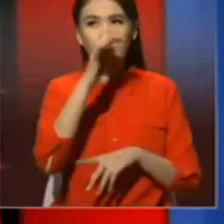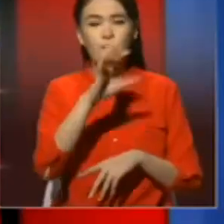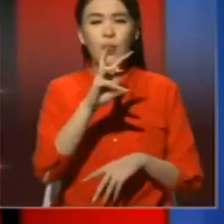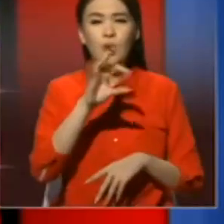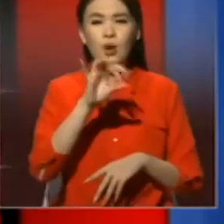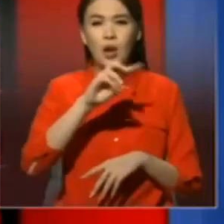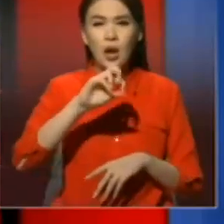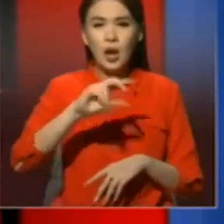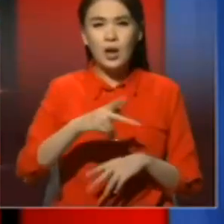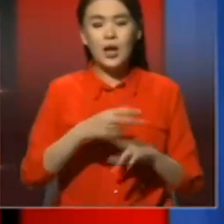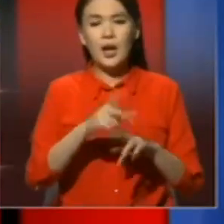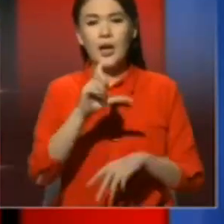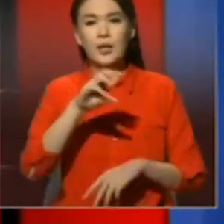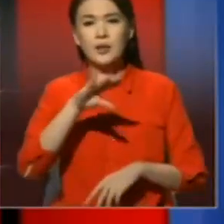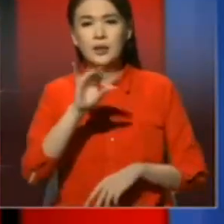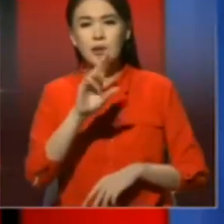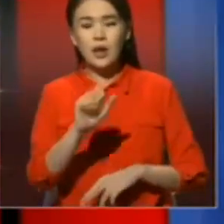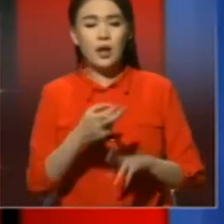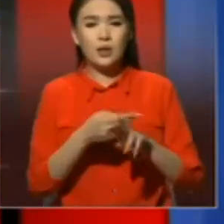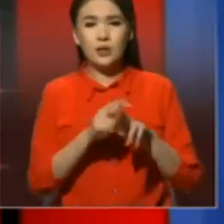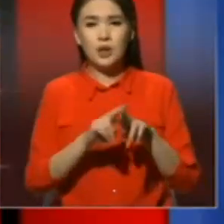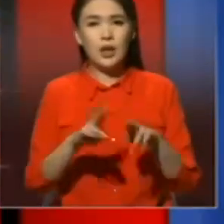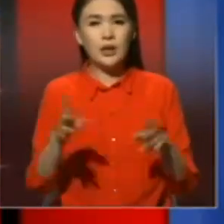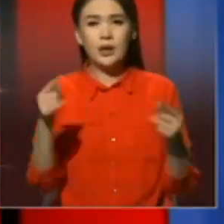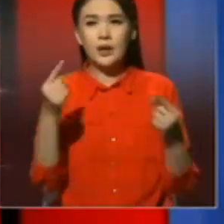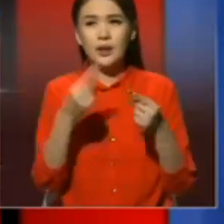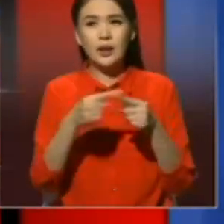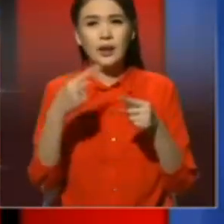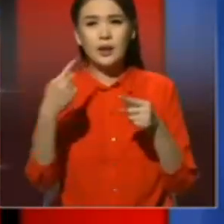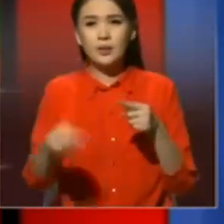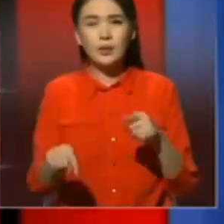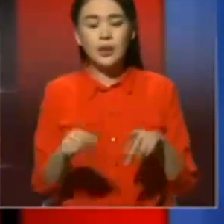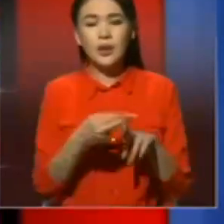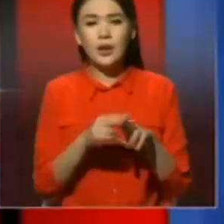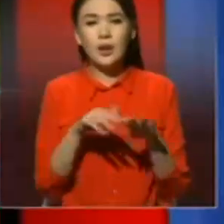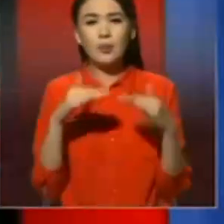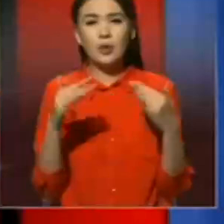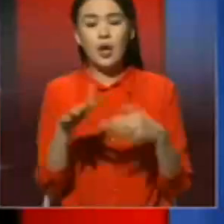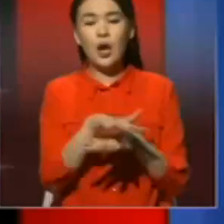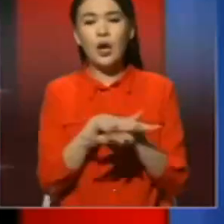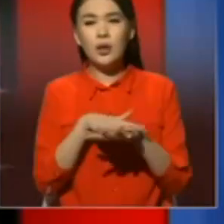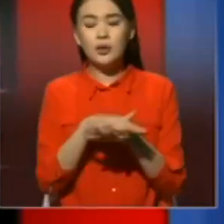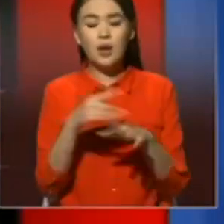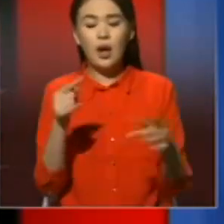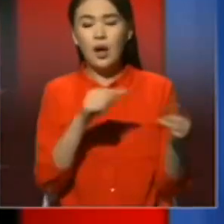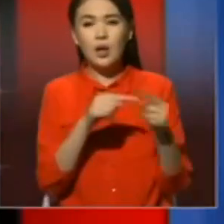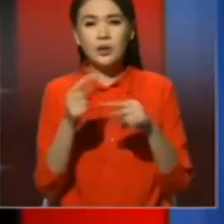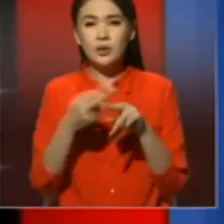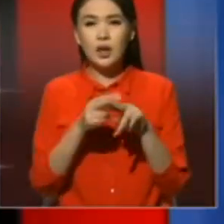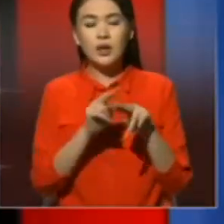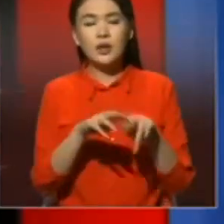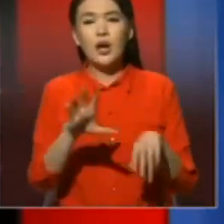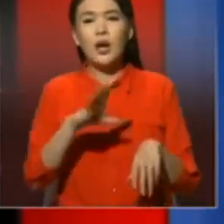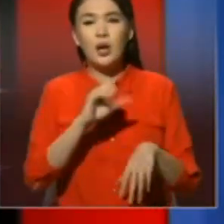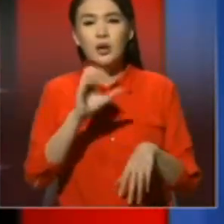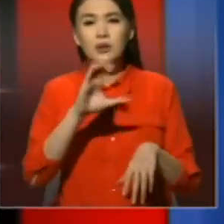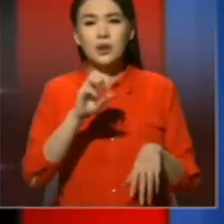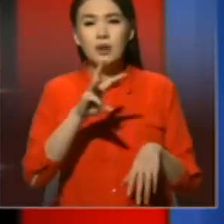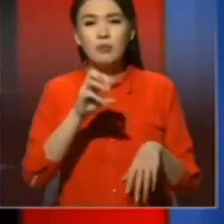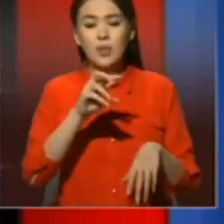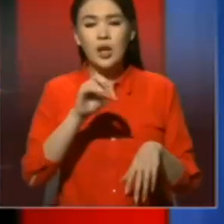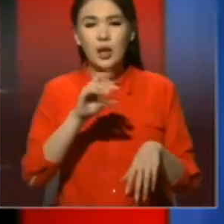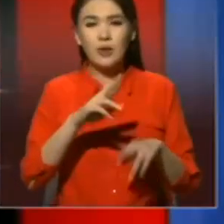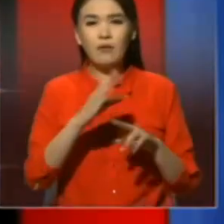моральдық тұрғыдан, этикалық тұрғыдан келмейді. Оның барлығы бүгінгі таңда қарапайым халықтың арасында. Тіпті